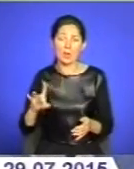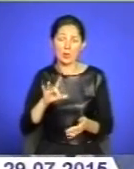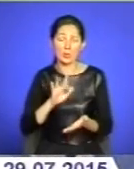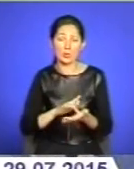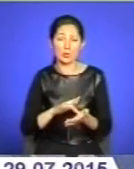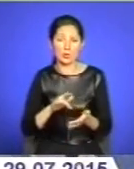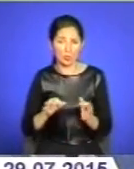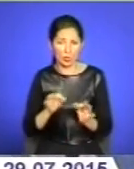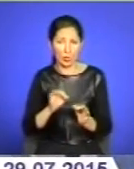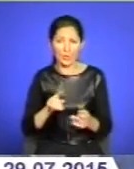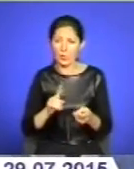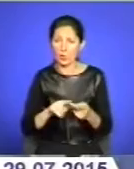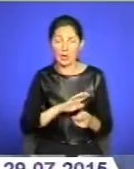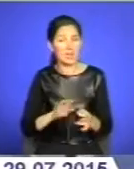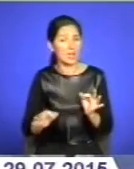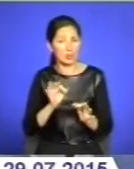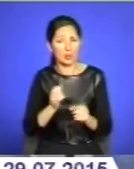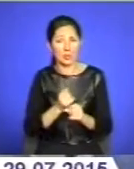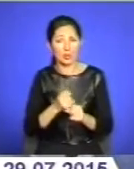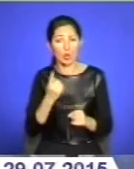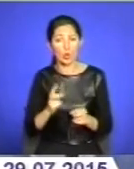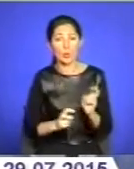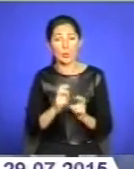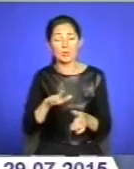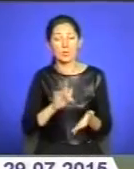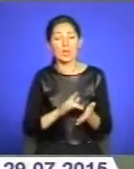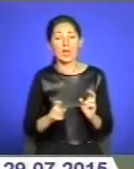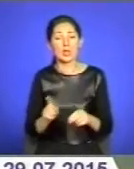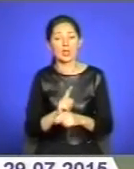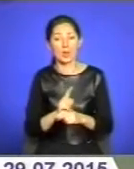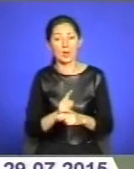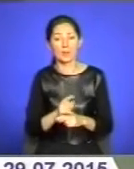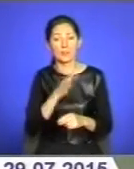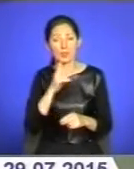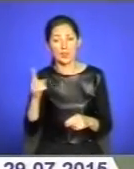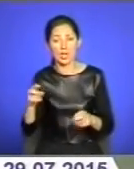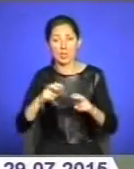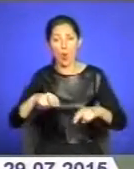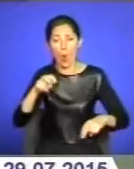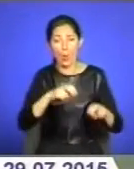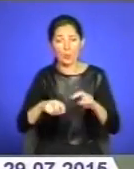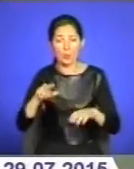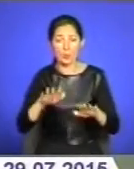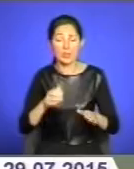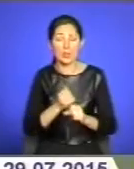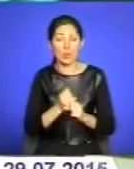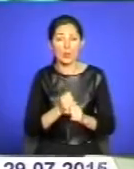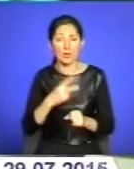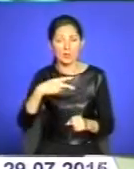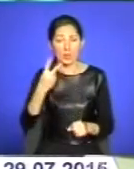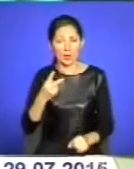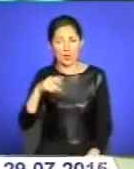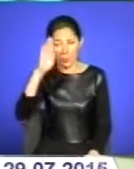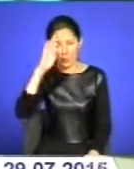несудимий працює на одному із підприємств міста Тернополя. Під час санкціонованого обшуку за місцем роботи 22-річного підозрюваного